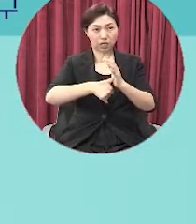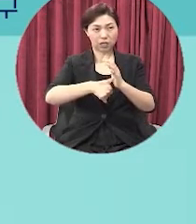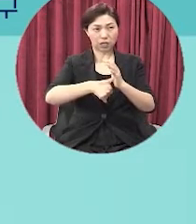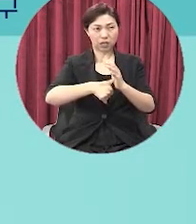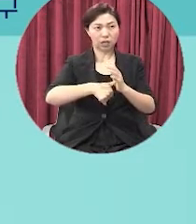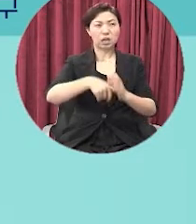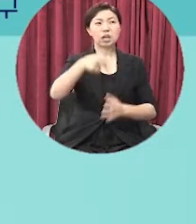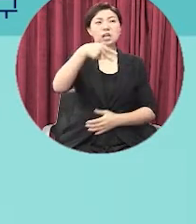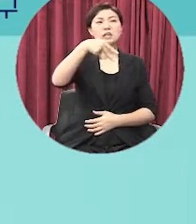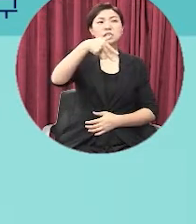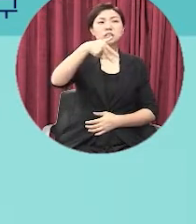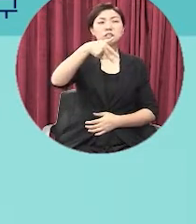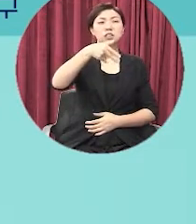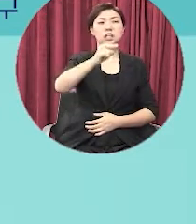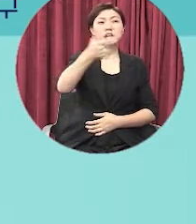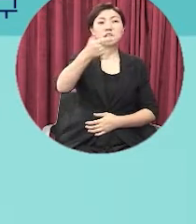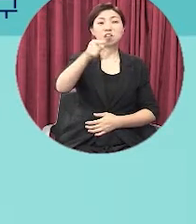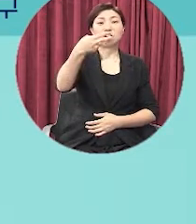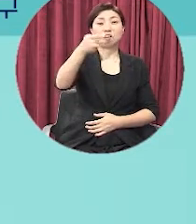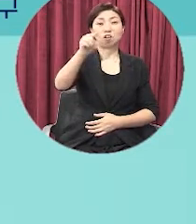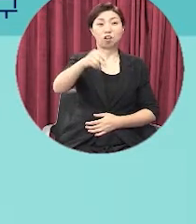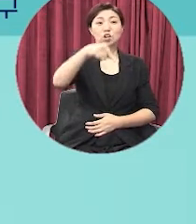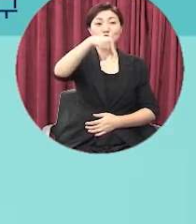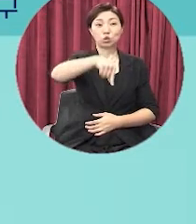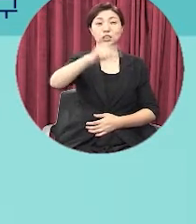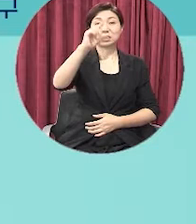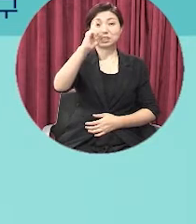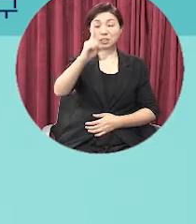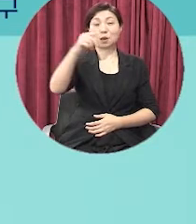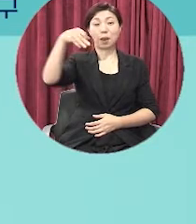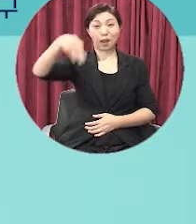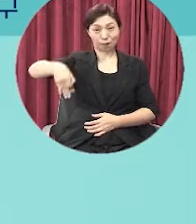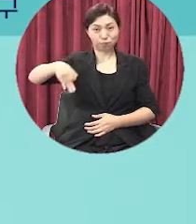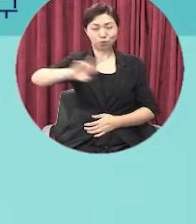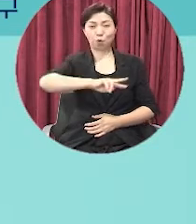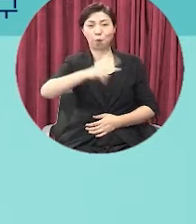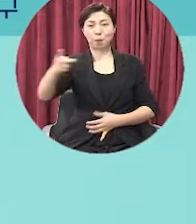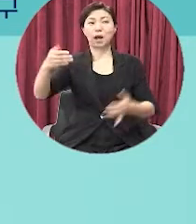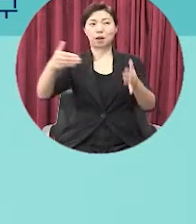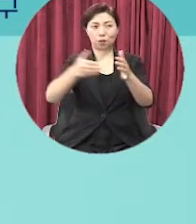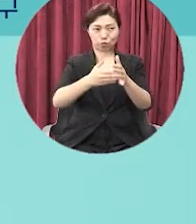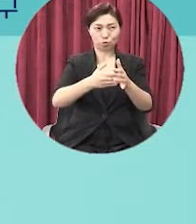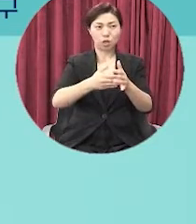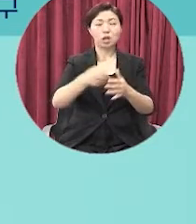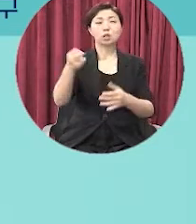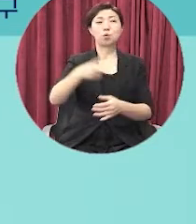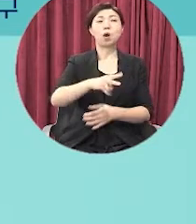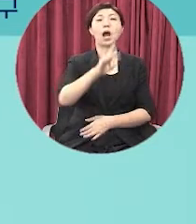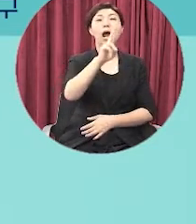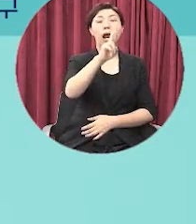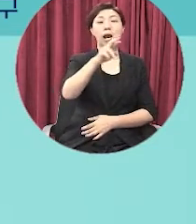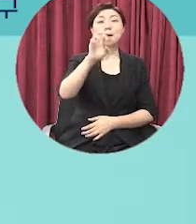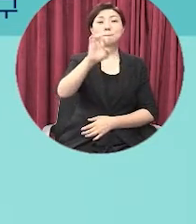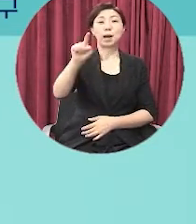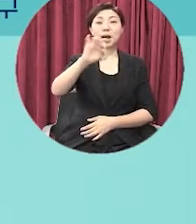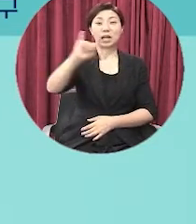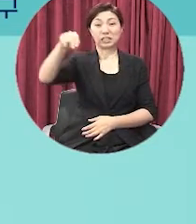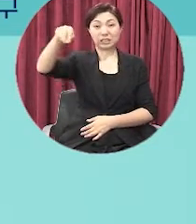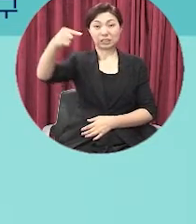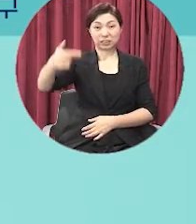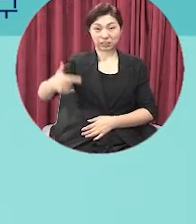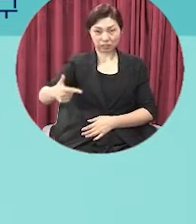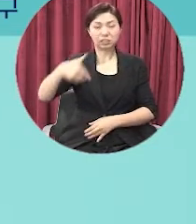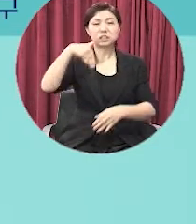체적을 통합된 여기 있고 그게 이제 좋은 점은 매틀랩 이나 뭐 r 파이썬 같은 아 이런 그 아